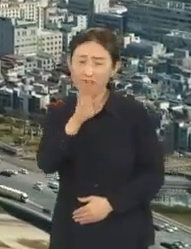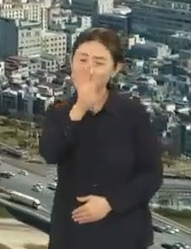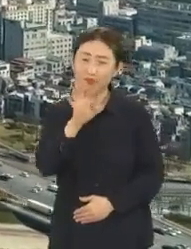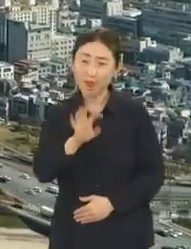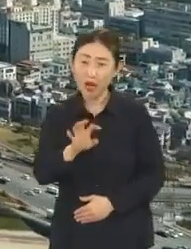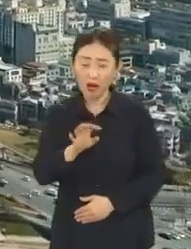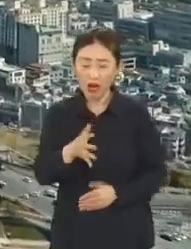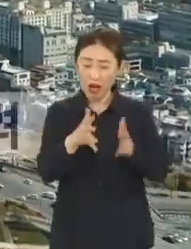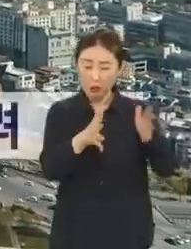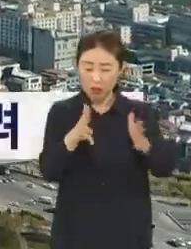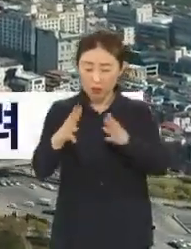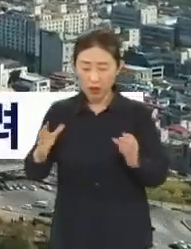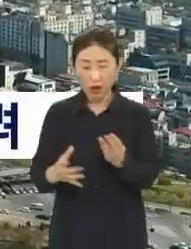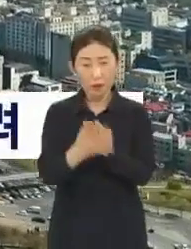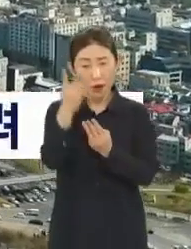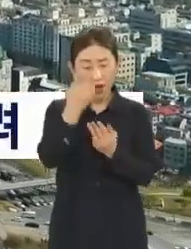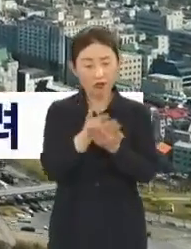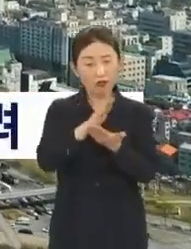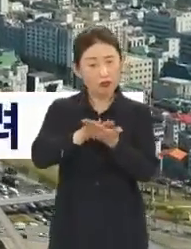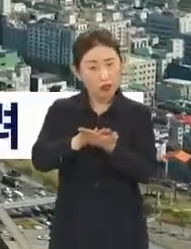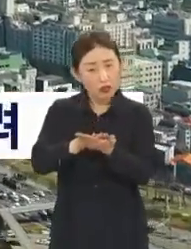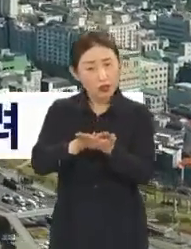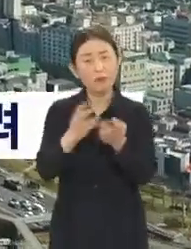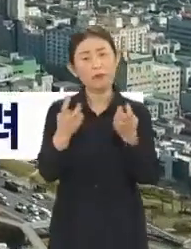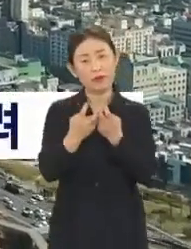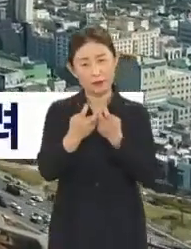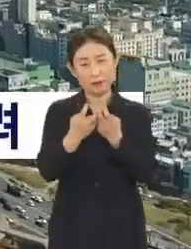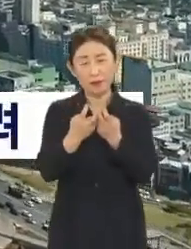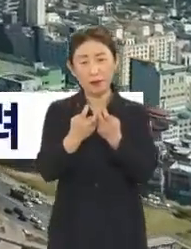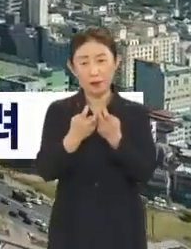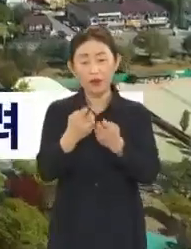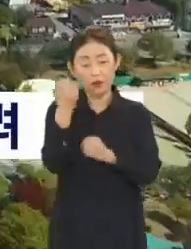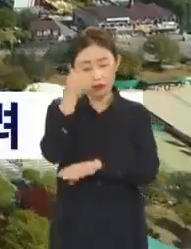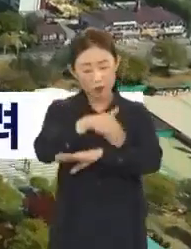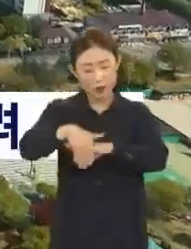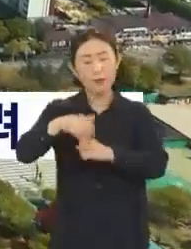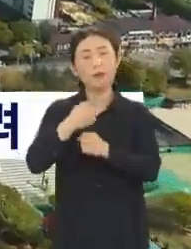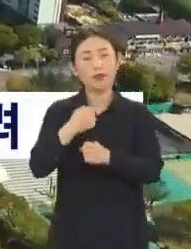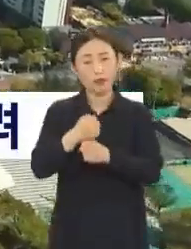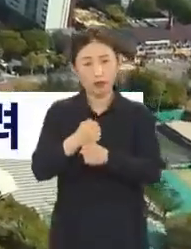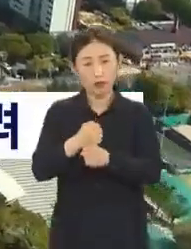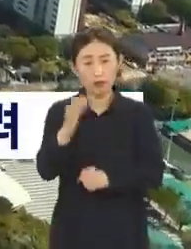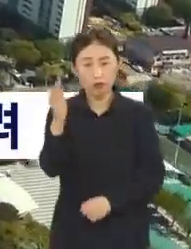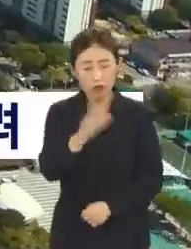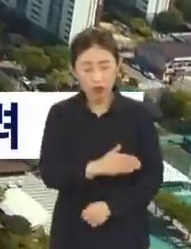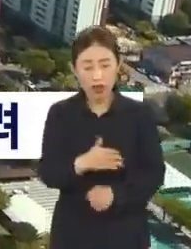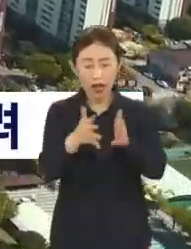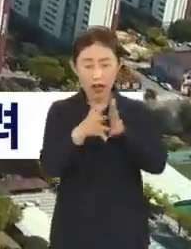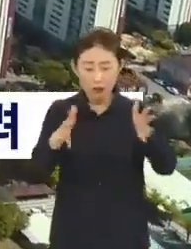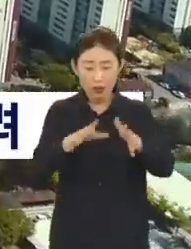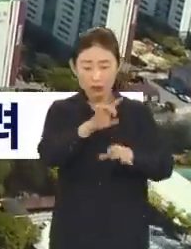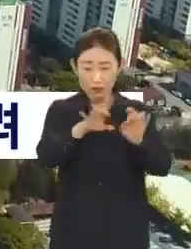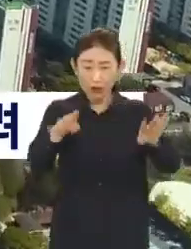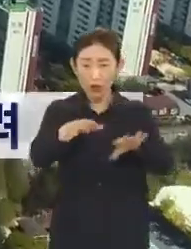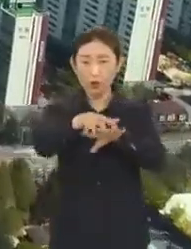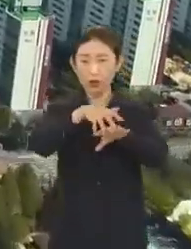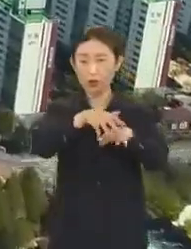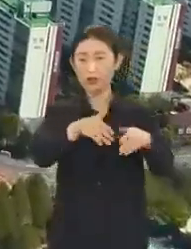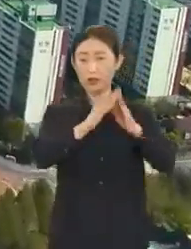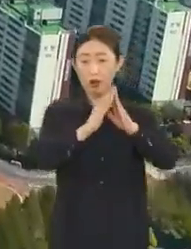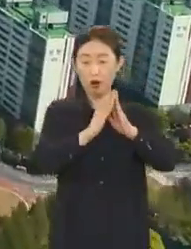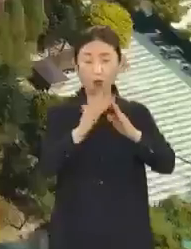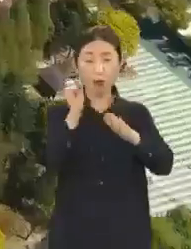개 아파트를 묶어 재정비를 추진하는 방식이어서 기본계획 수립부터 아파트별 조합 설립과 동의 절차